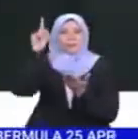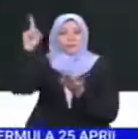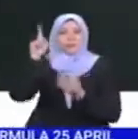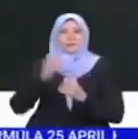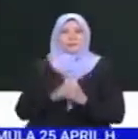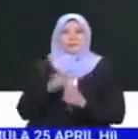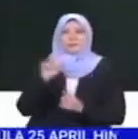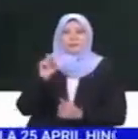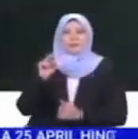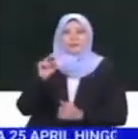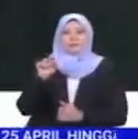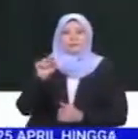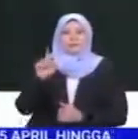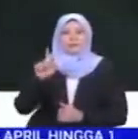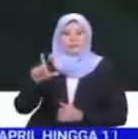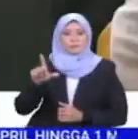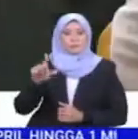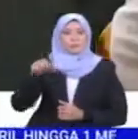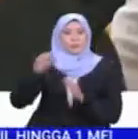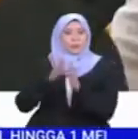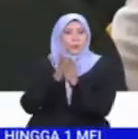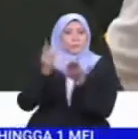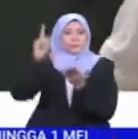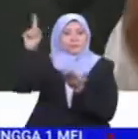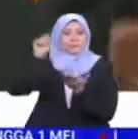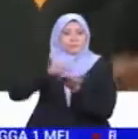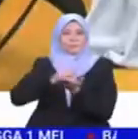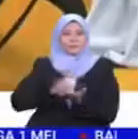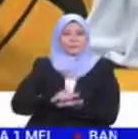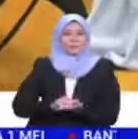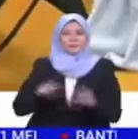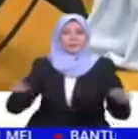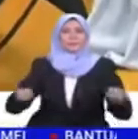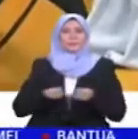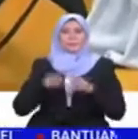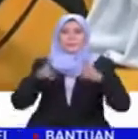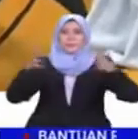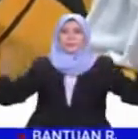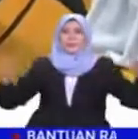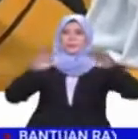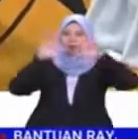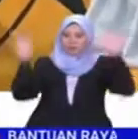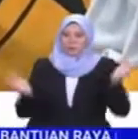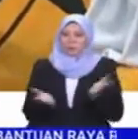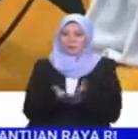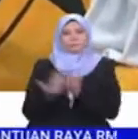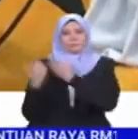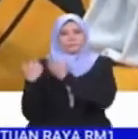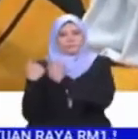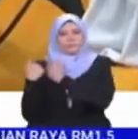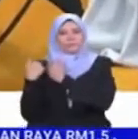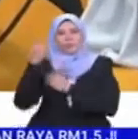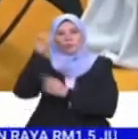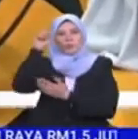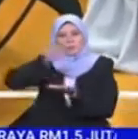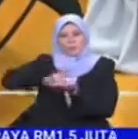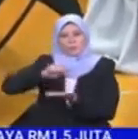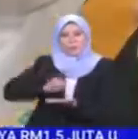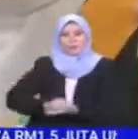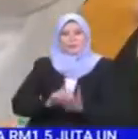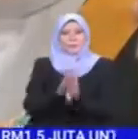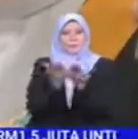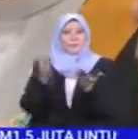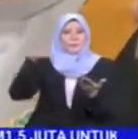Quran yang merupakan pusat percetakan Al-Quran kedua terbesar di dunia bukan sahaja berperanan untuk mencetak